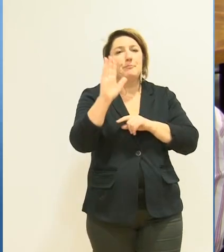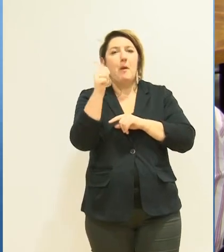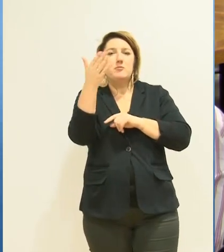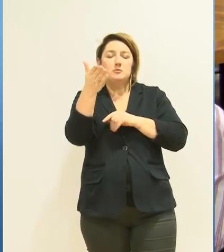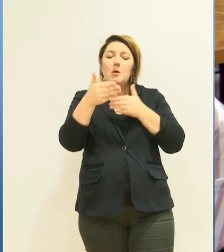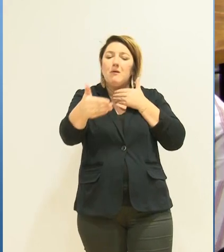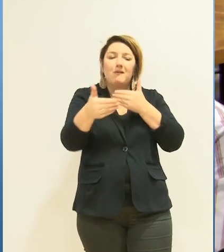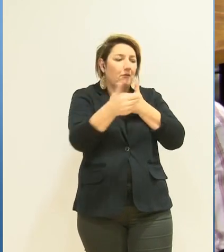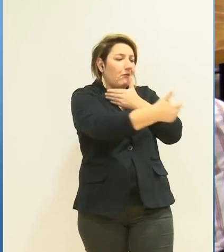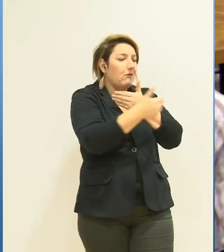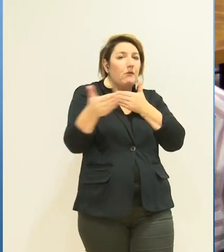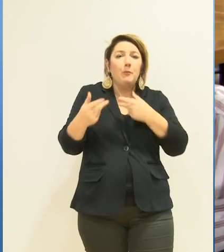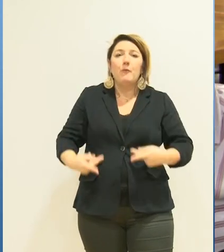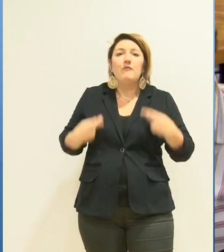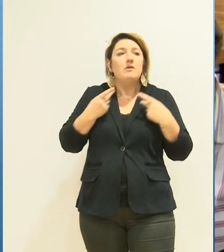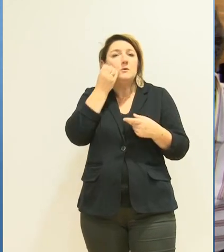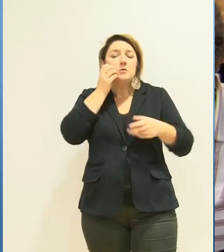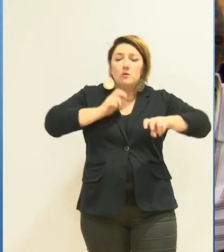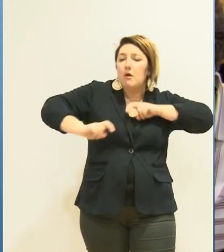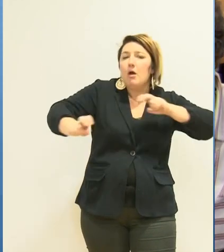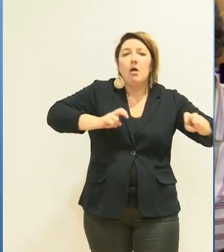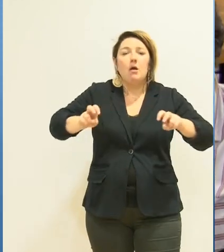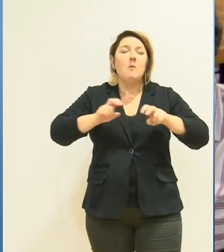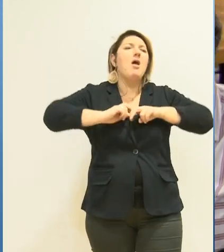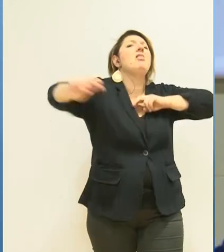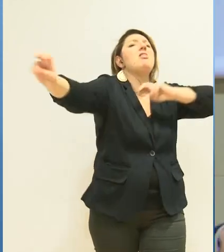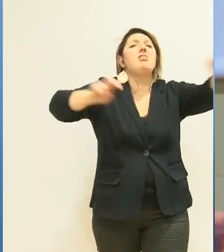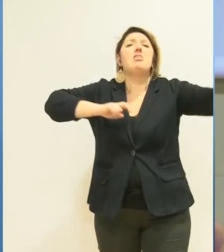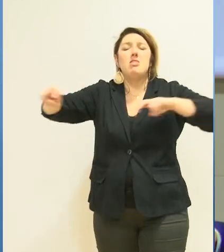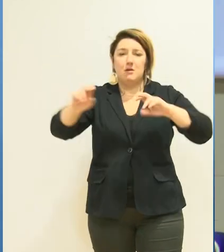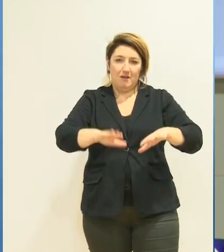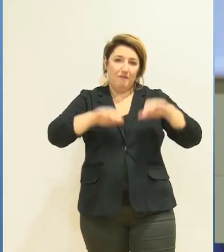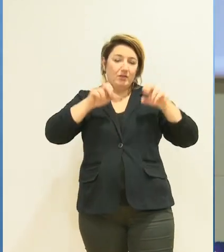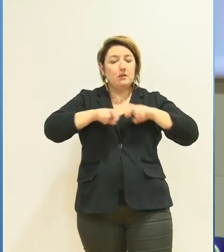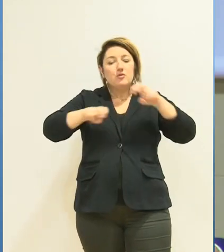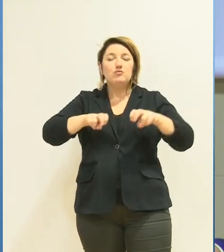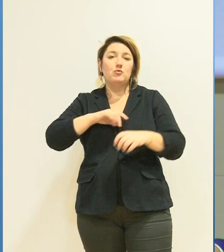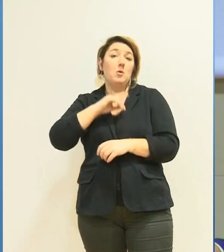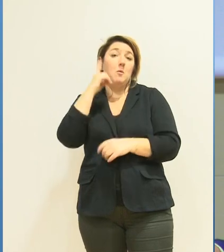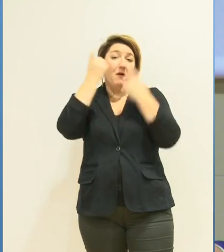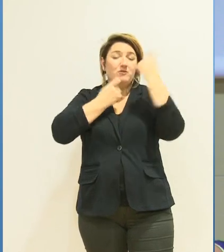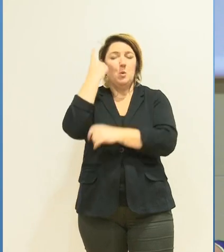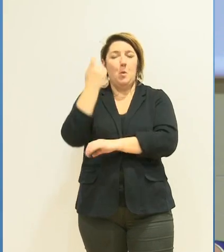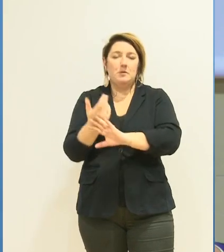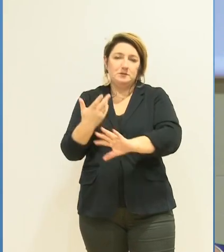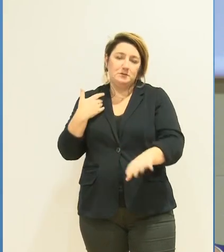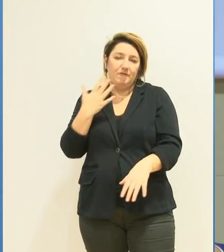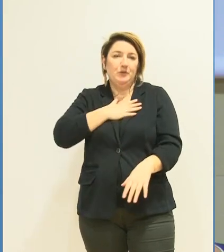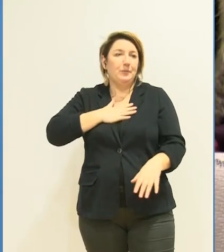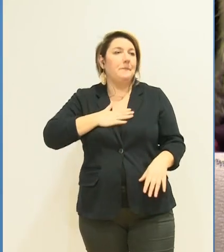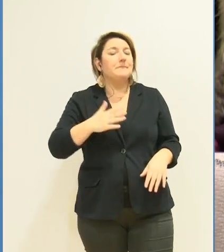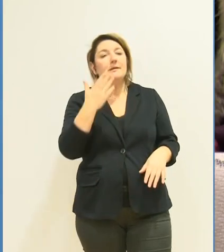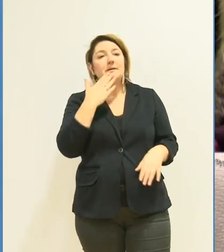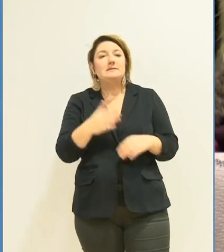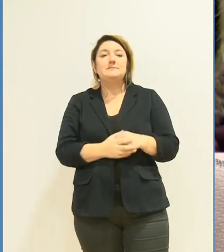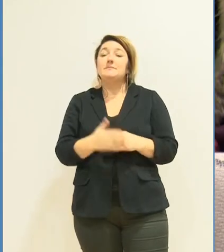pour la vie au quotidien merci merci beaucoup monsieur tuscher vous écoutez franchement